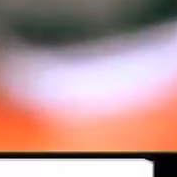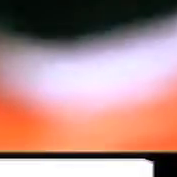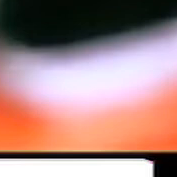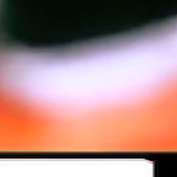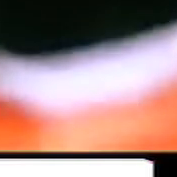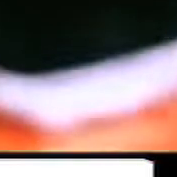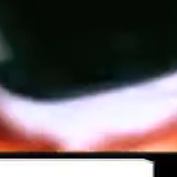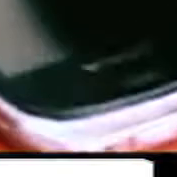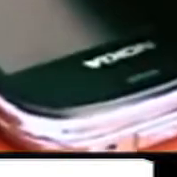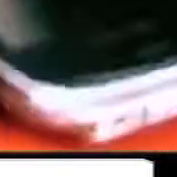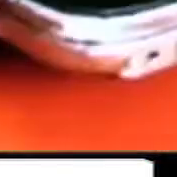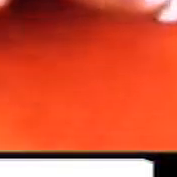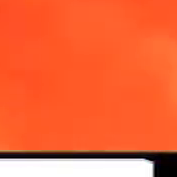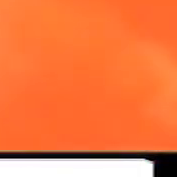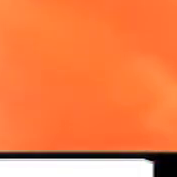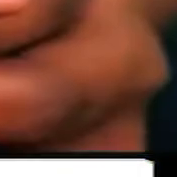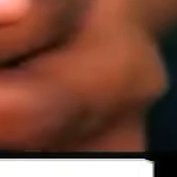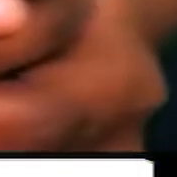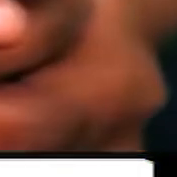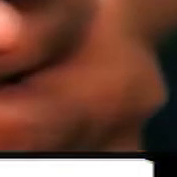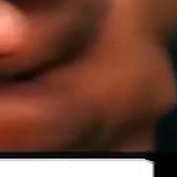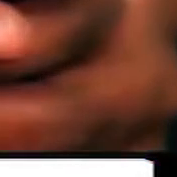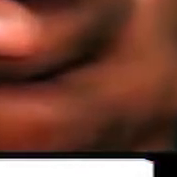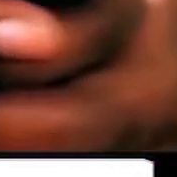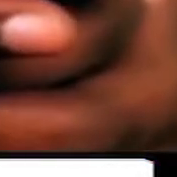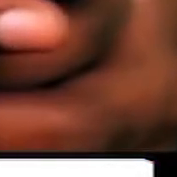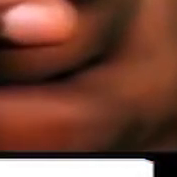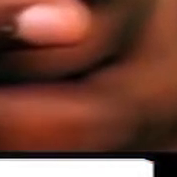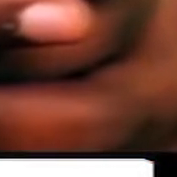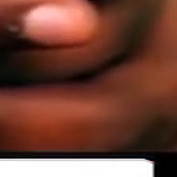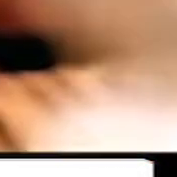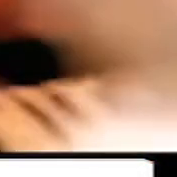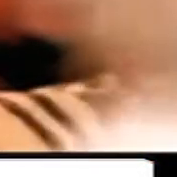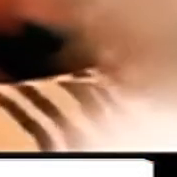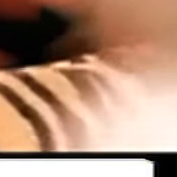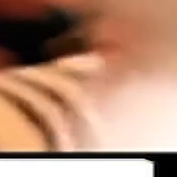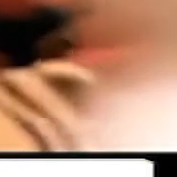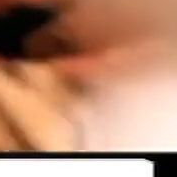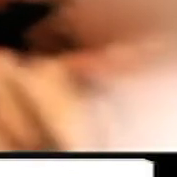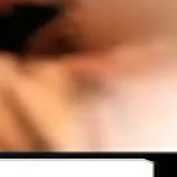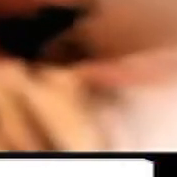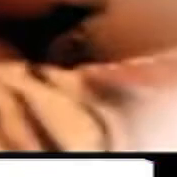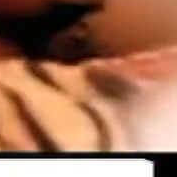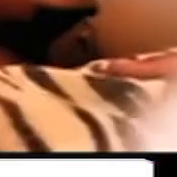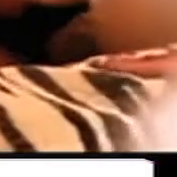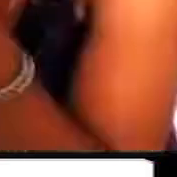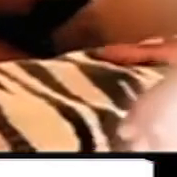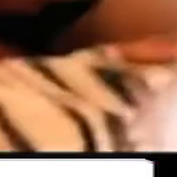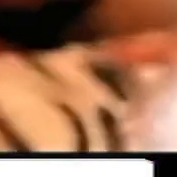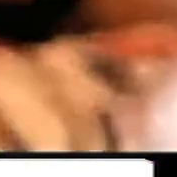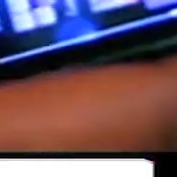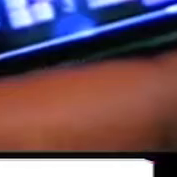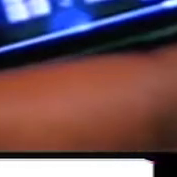nini Nairobi sichezwe. Kwa sababu wabongo wamehit sana hapa Nairobi na wanafanya mziki kama wa coast, unaelewa? So utake kujua